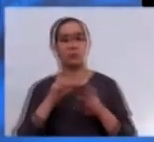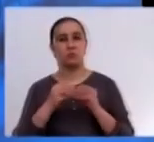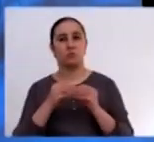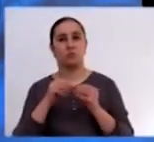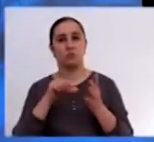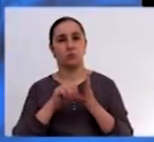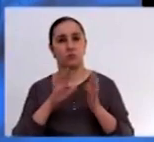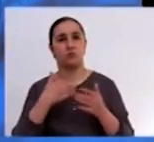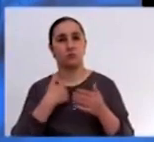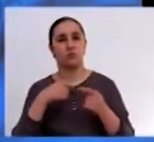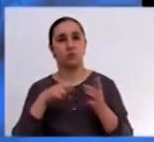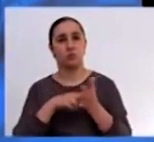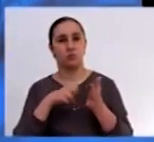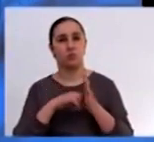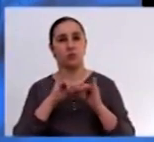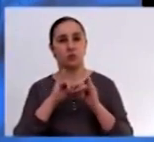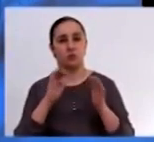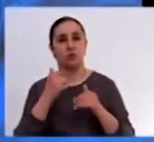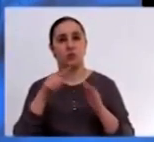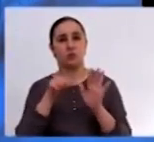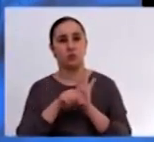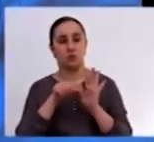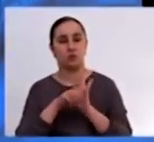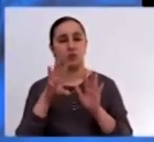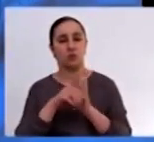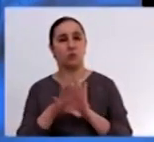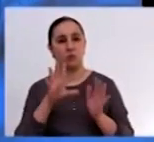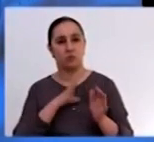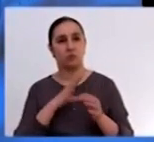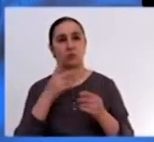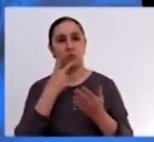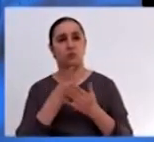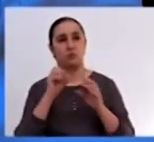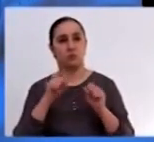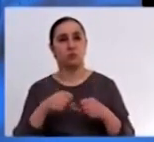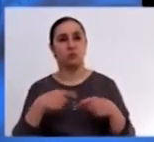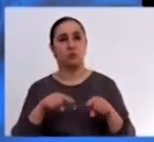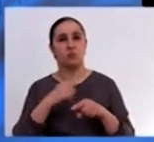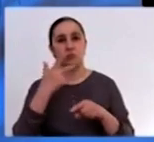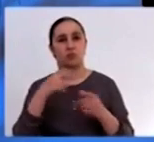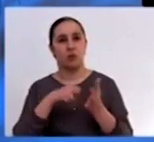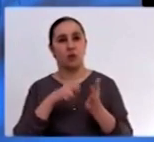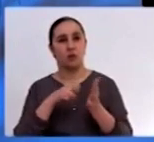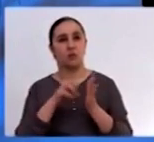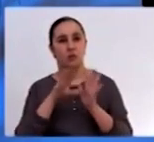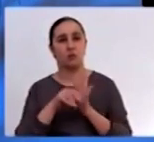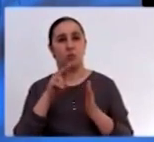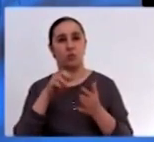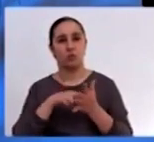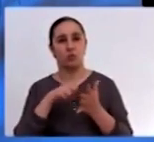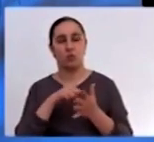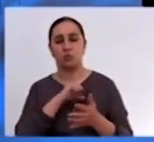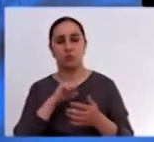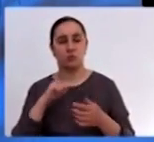bosamiz. Demak, biz pochta yaratdik va uni ichiga kirib oldik. Ko'rishingiz mumkin, 3 ta xat keldi, demak, pochtaning